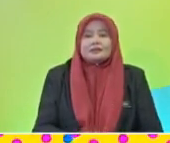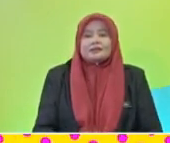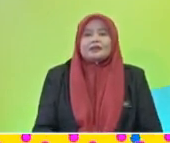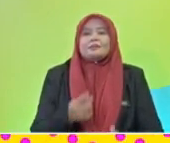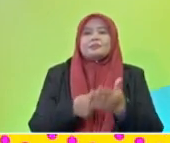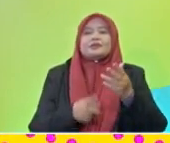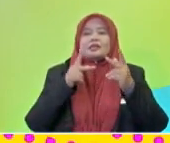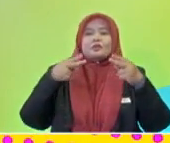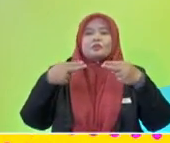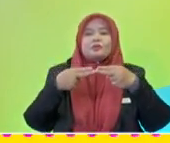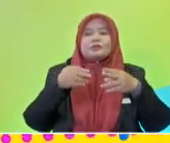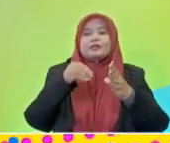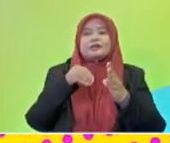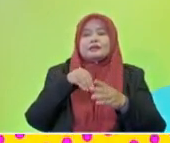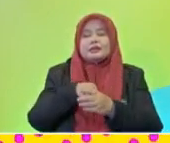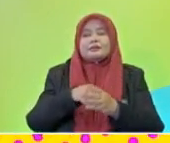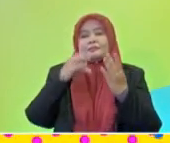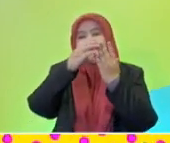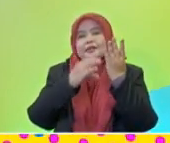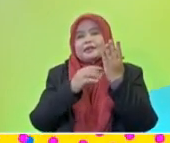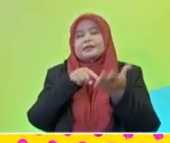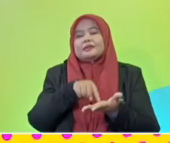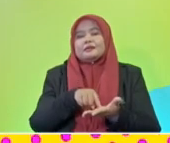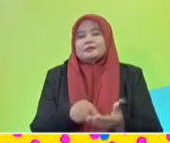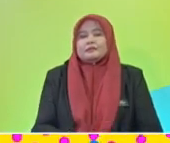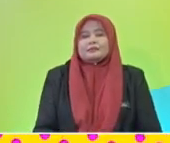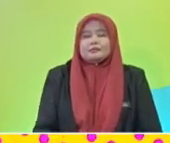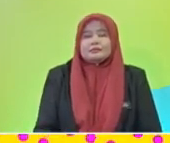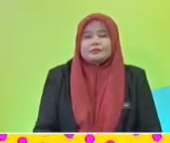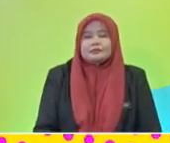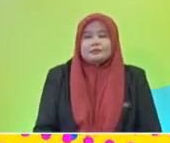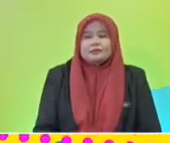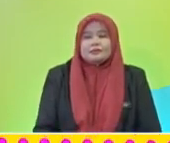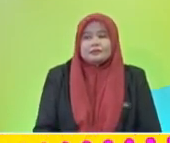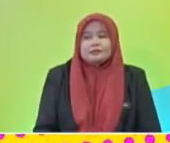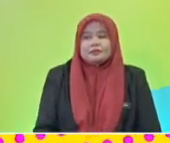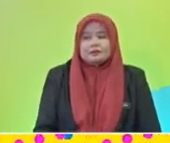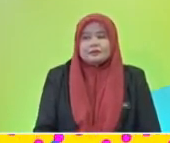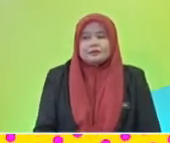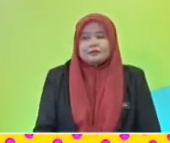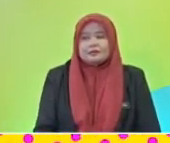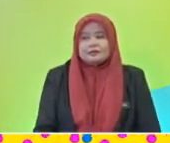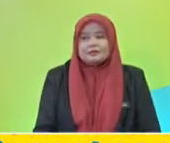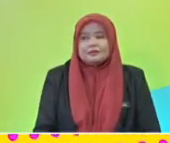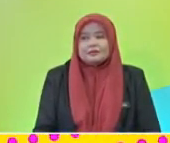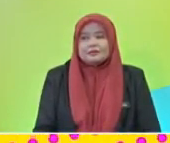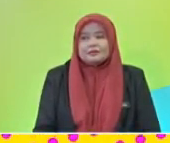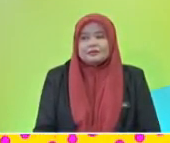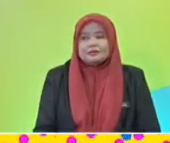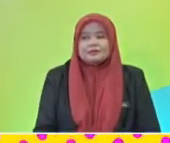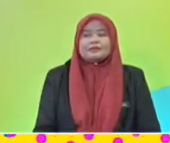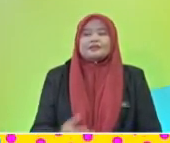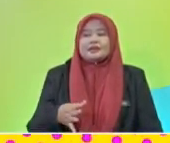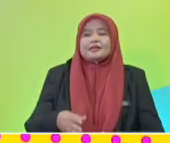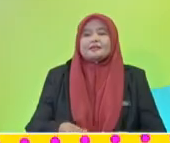kata hubung yang terdapat dalam perengan ini selain daripada yalini Mira mungkin boleh letak satu bintang untuk yalini sebab